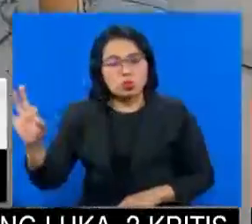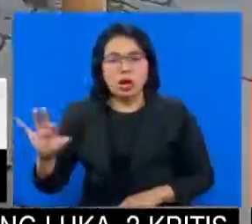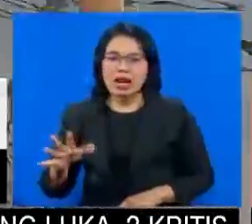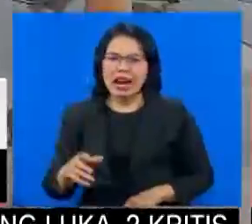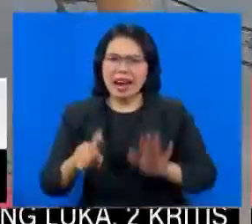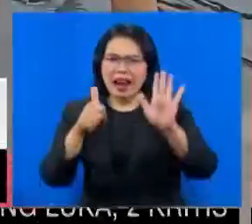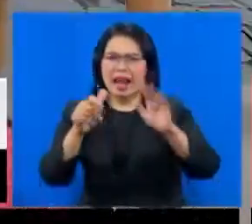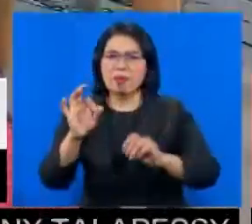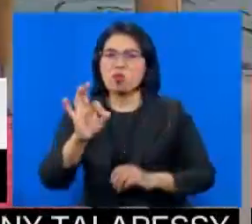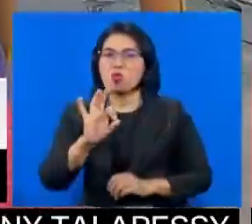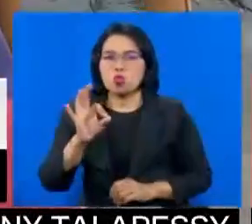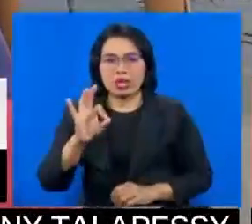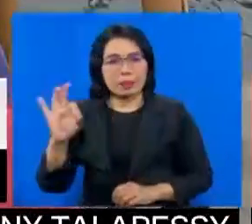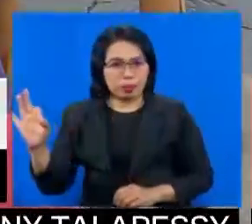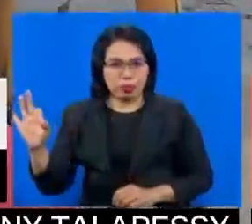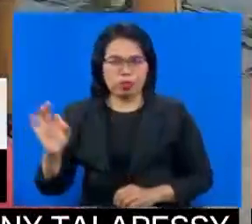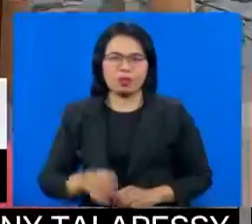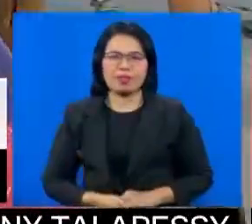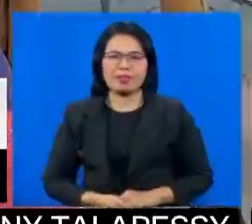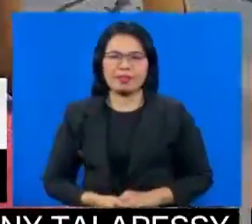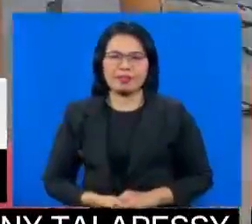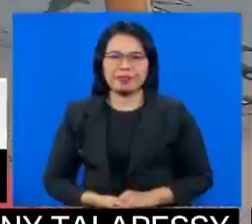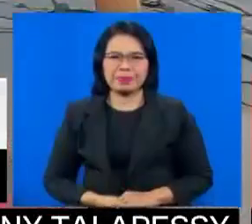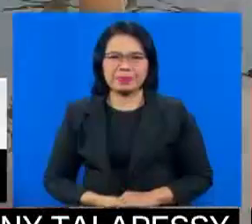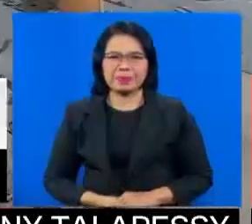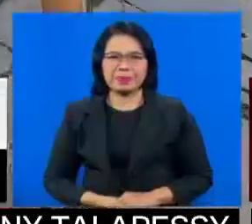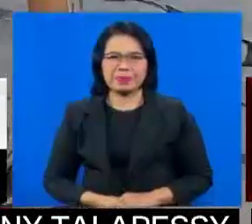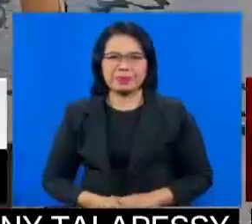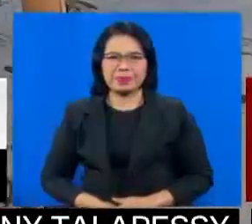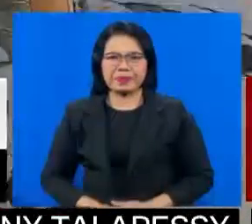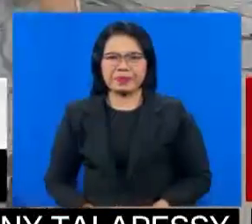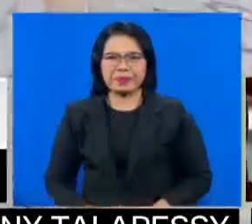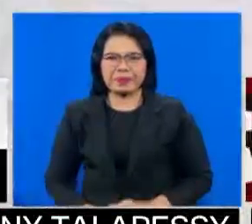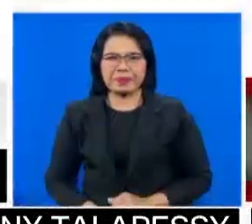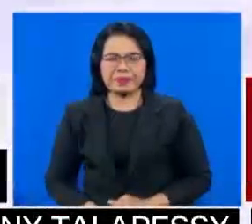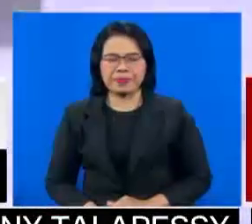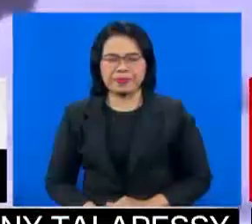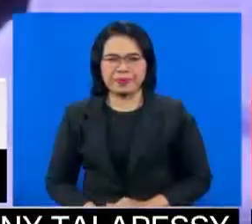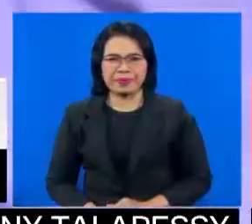Okay. Setengah sekali jalan, 60. Ya sebisa-bisanya aja perempuan kelola duit di rumah gitu.